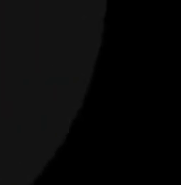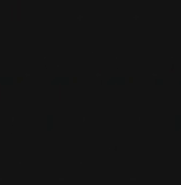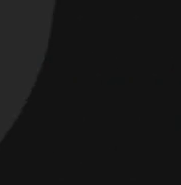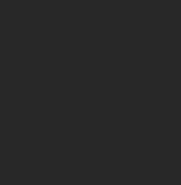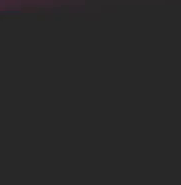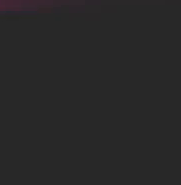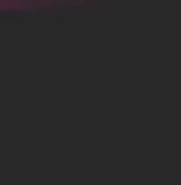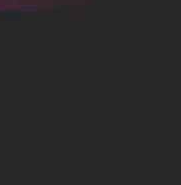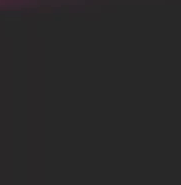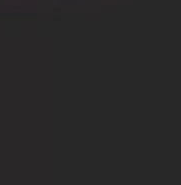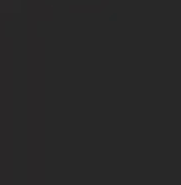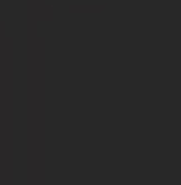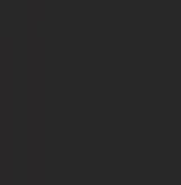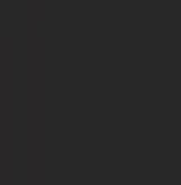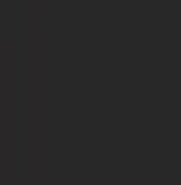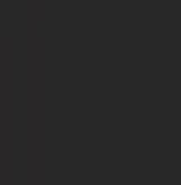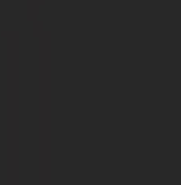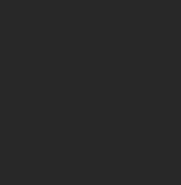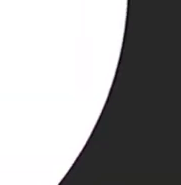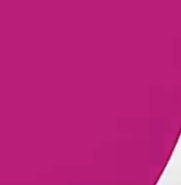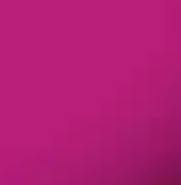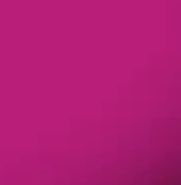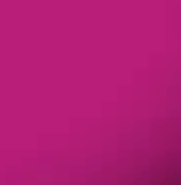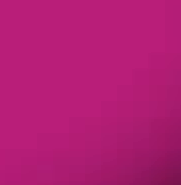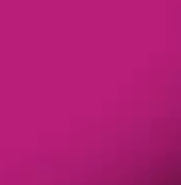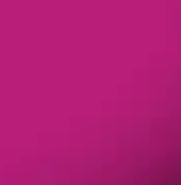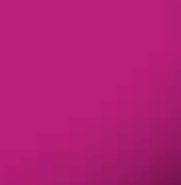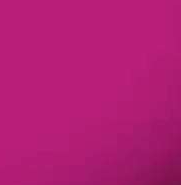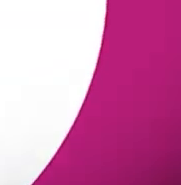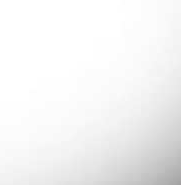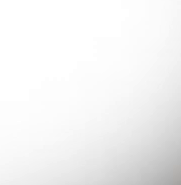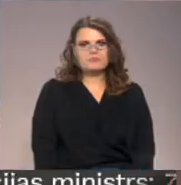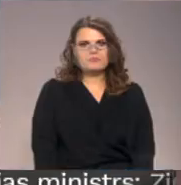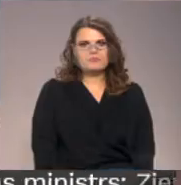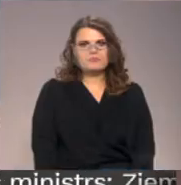Re! Viss ēters ir te!